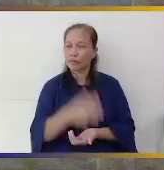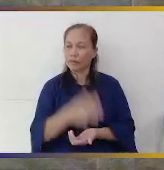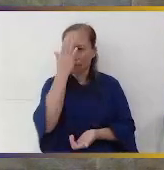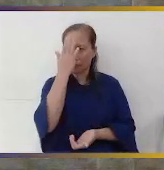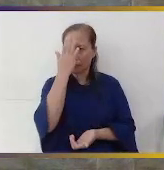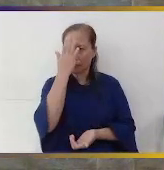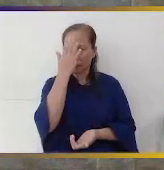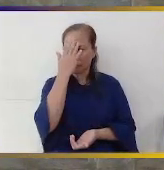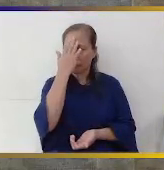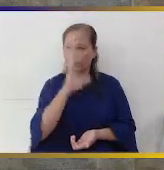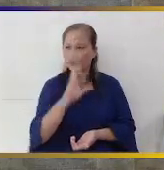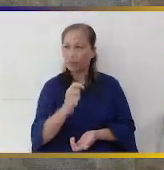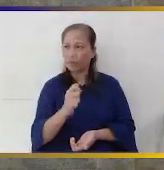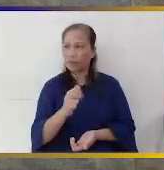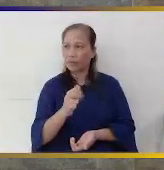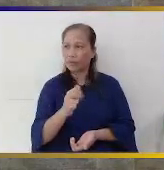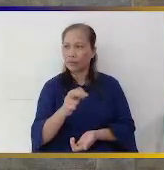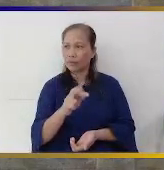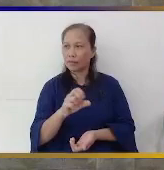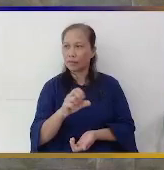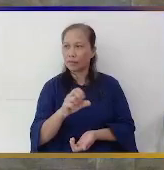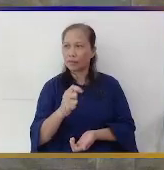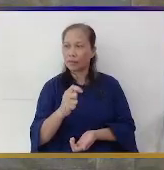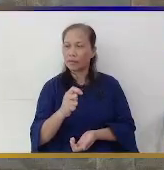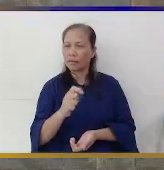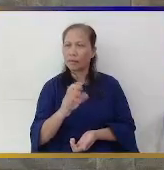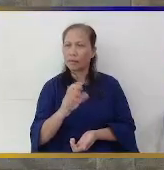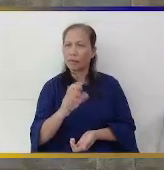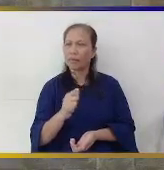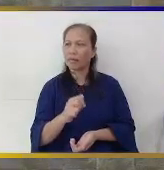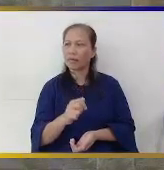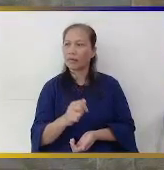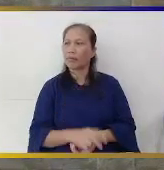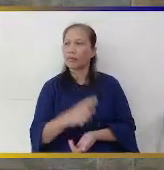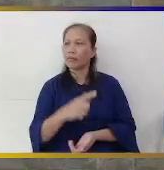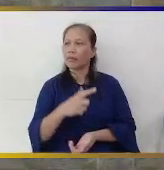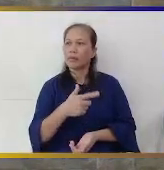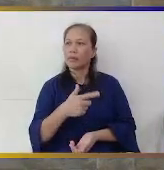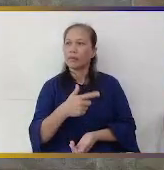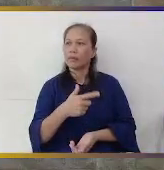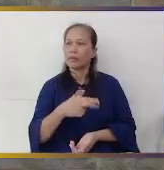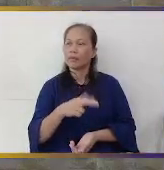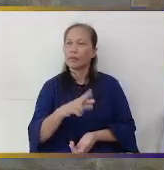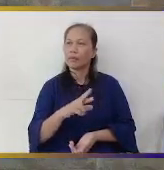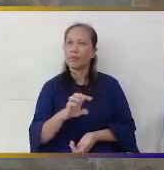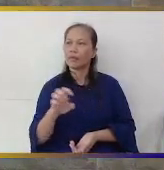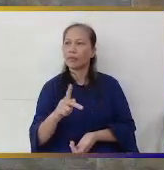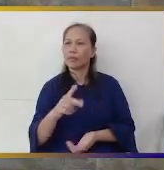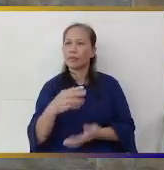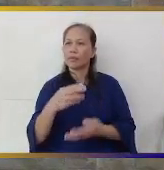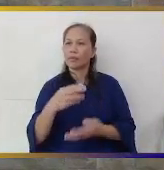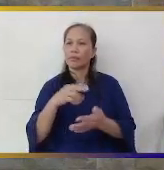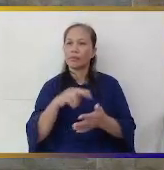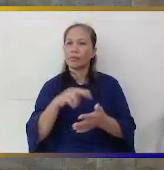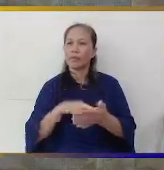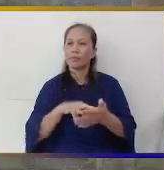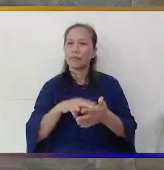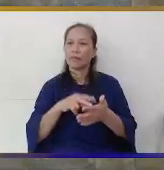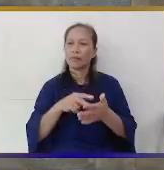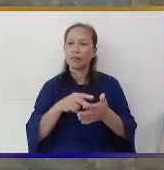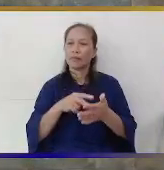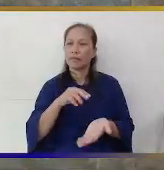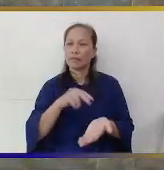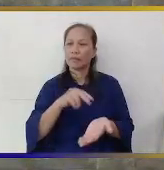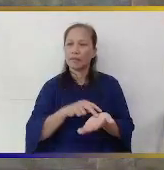catar because yong salitang catar is from the Greek word catarus which means pure and akalain niyo mga